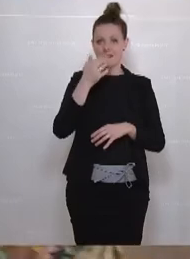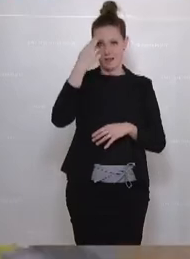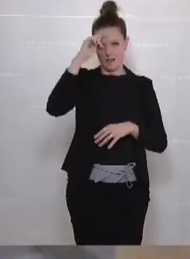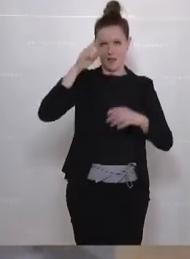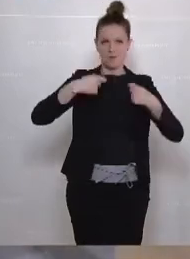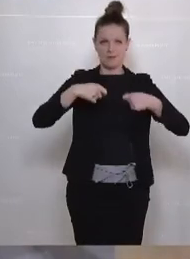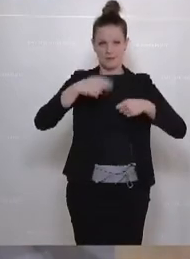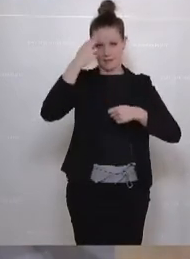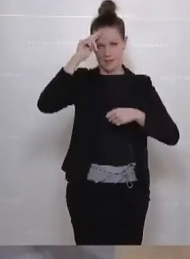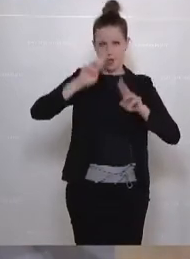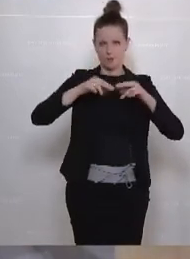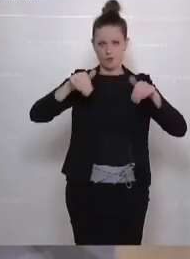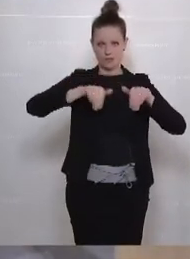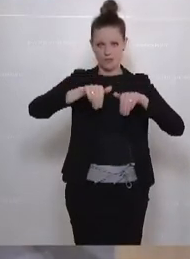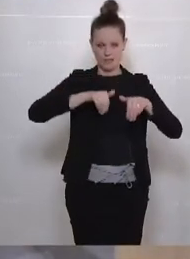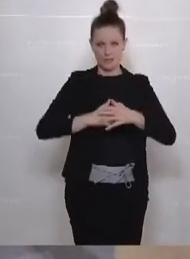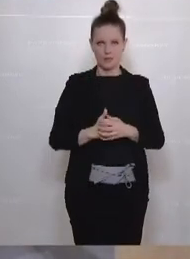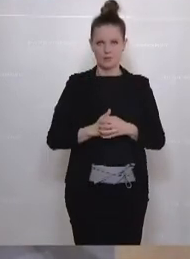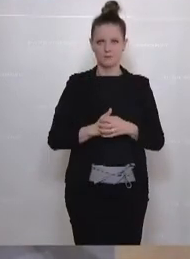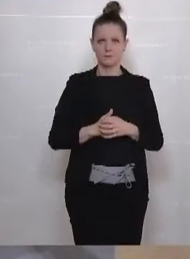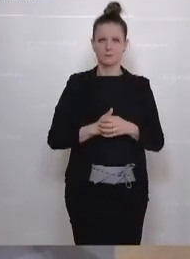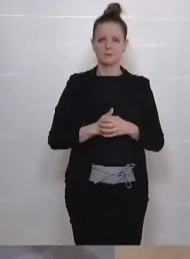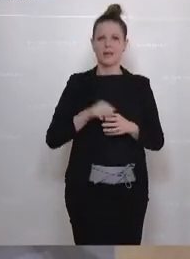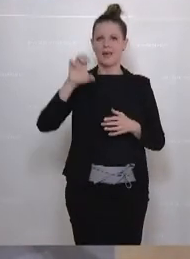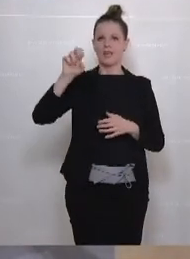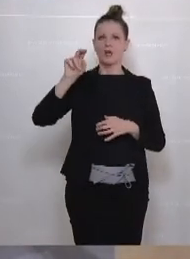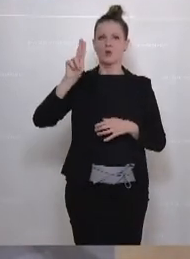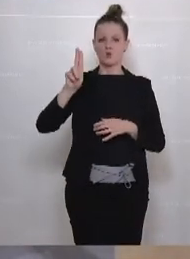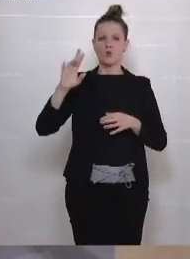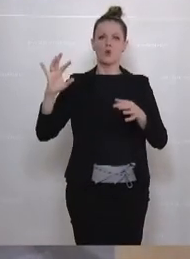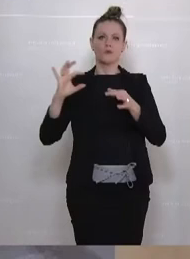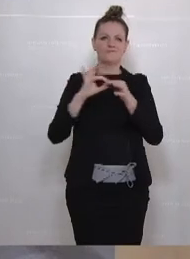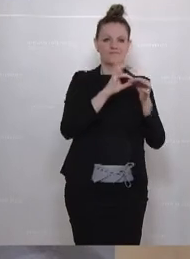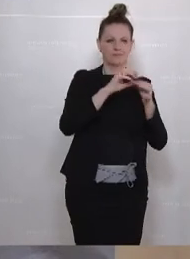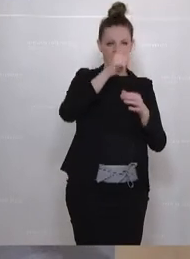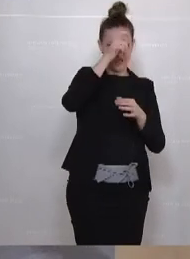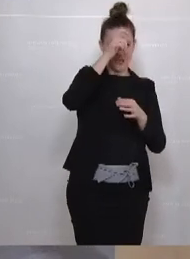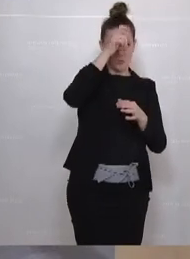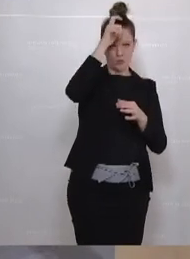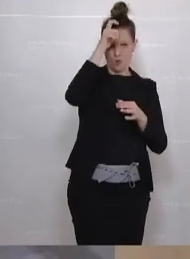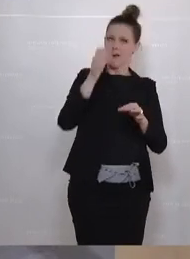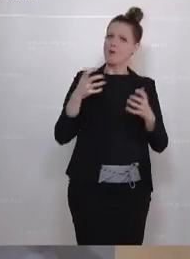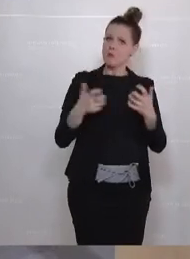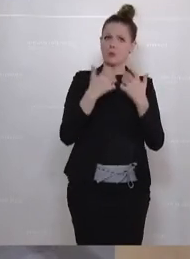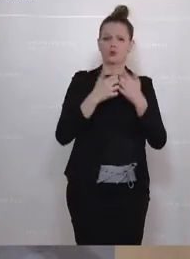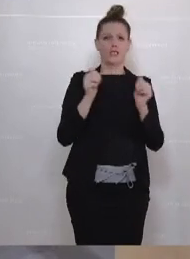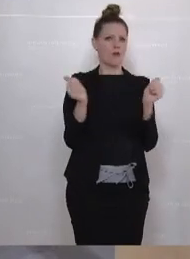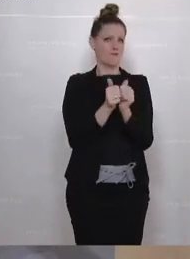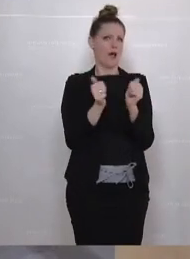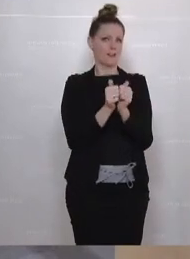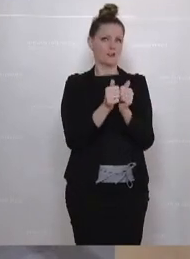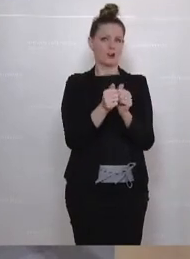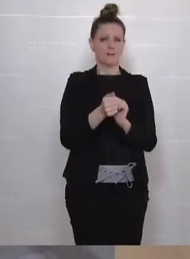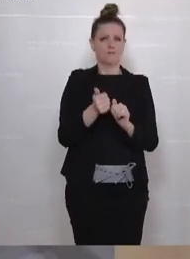geehrter Herr Bundesminister, die Beziehungen der EU zur Türkei waren über Jahrzehnte durch eine produktive Partnerschaft geprägt. In den